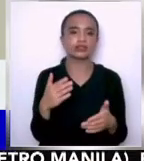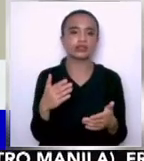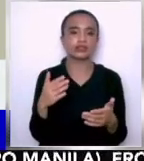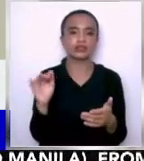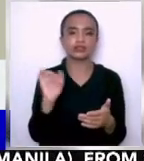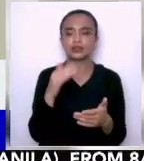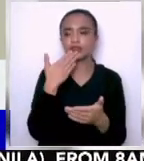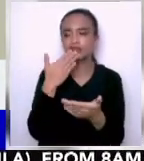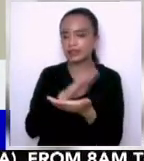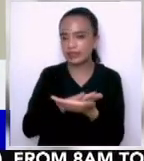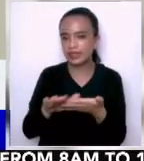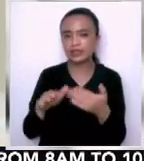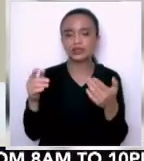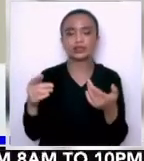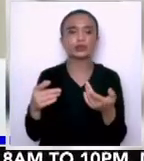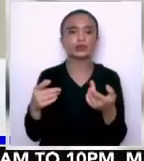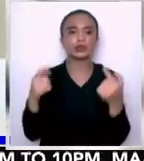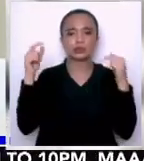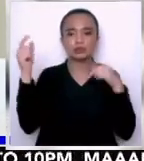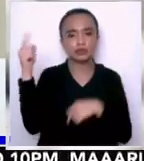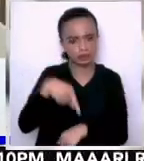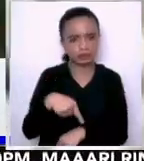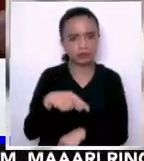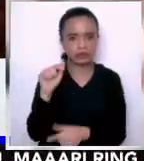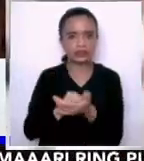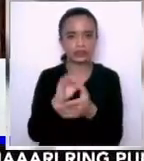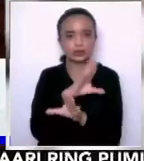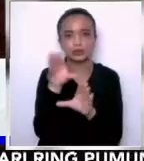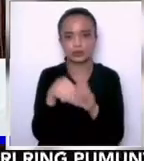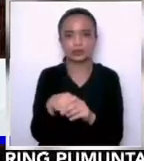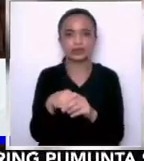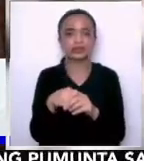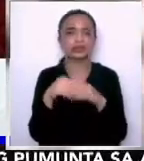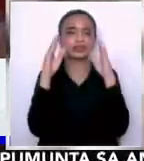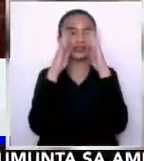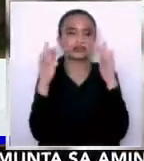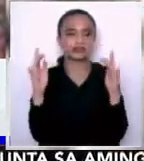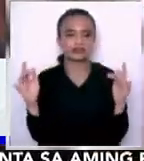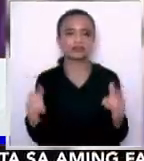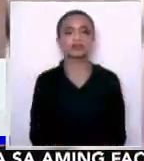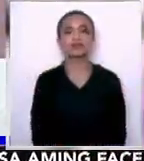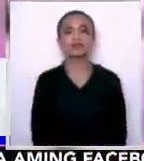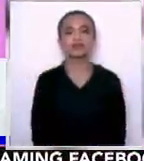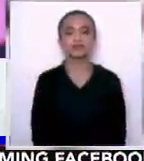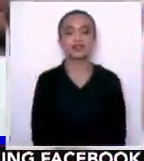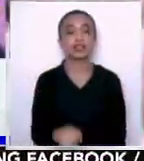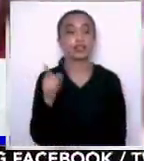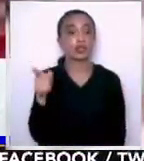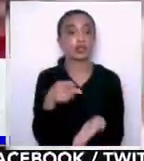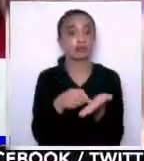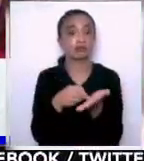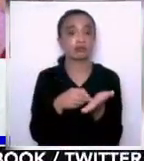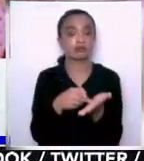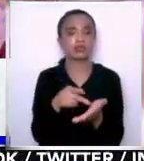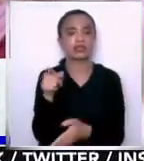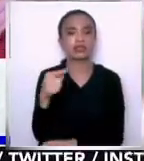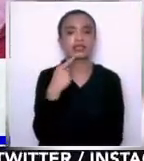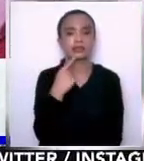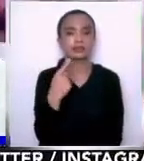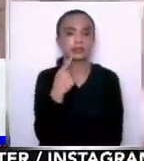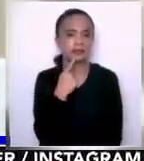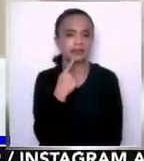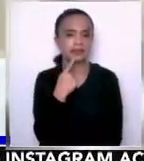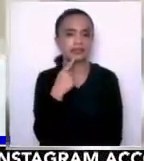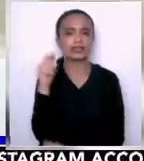come here, represent and also be part of the festivities. Pag-amin ni Tom, missed na missed na raw niya ang